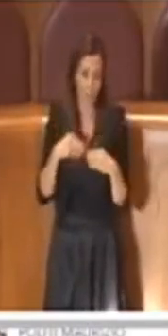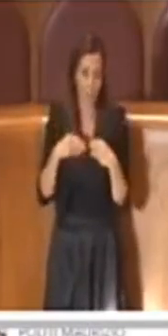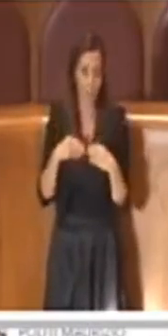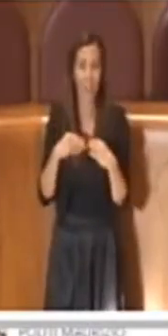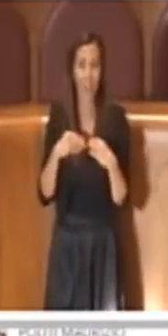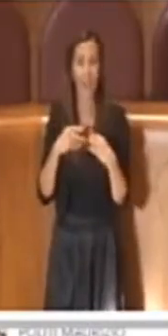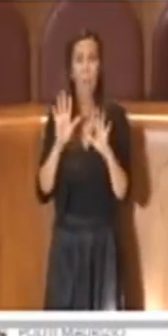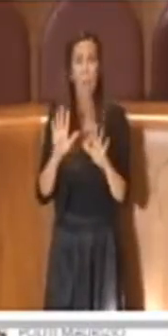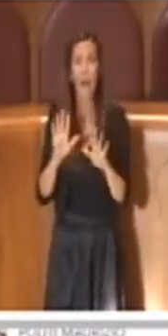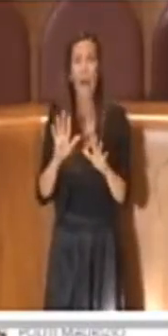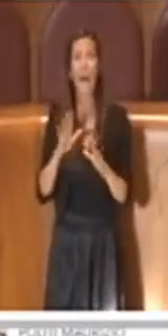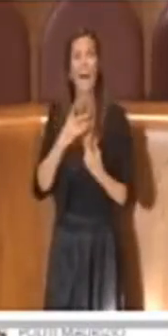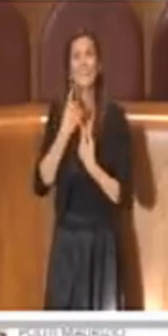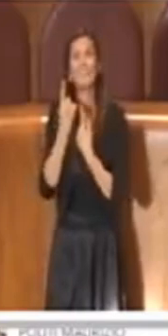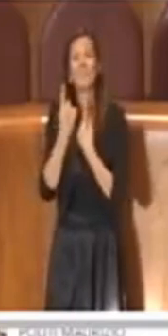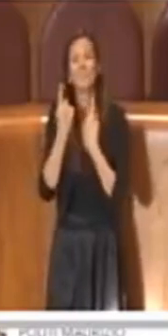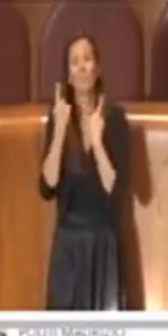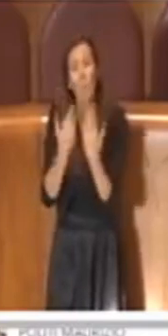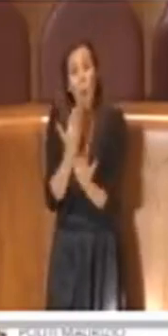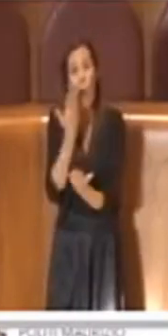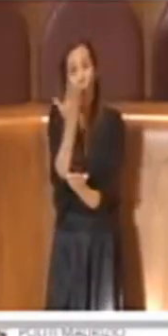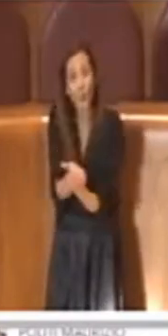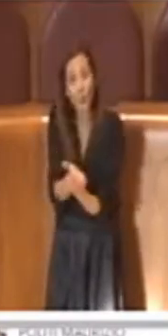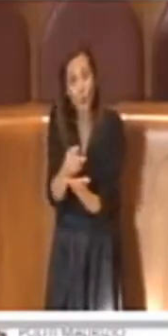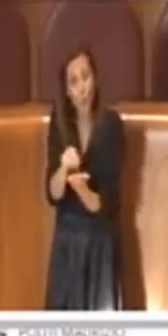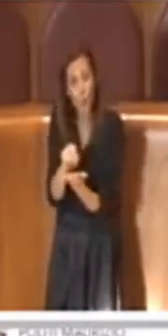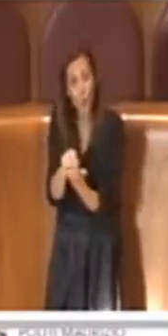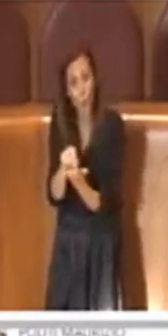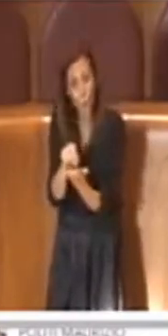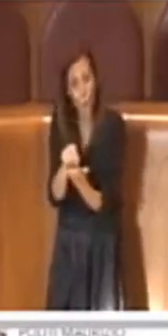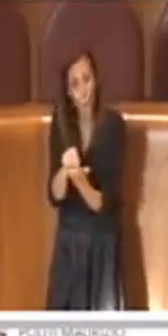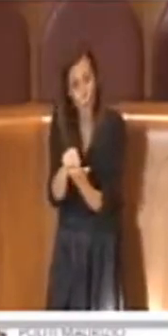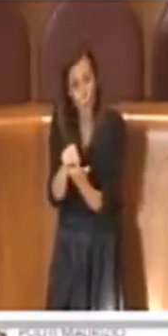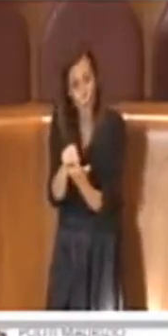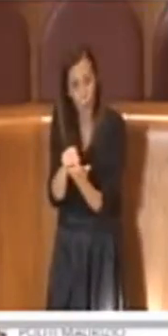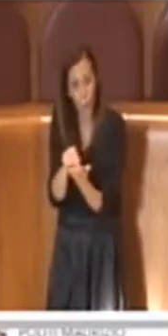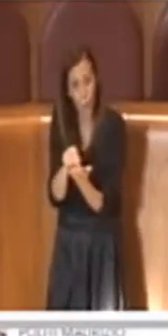è concepita la mozione, togliendo